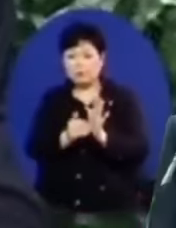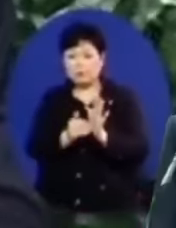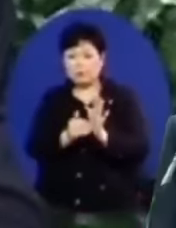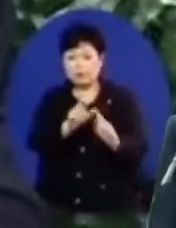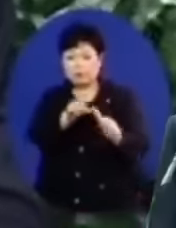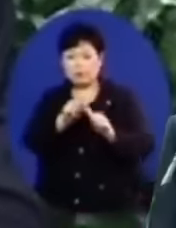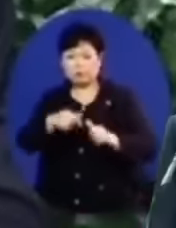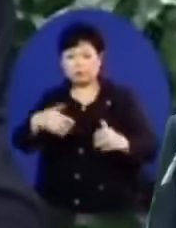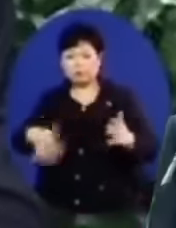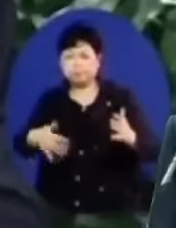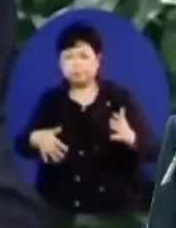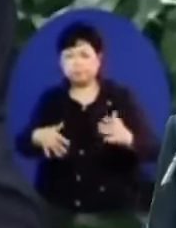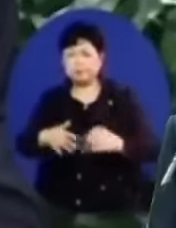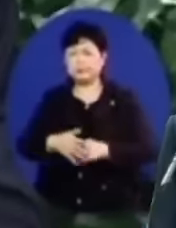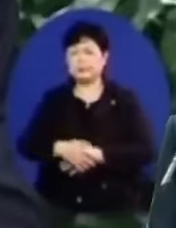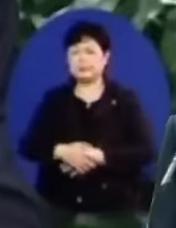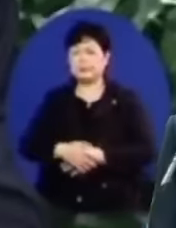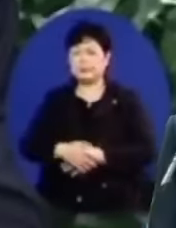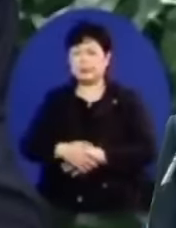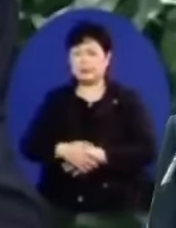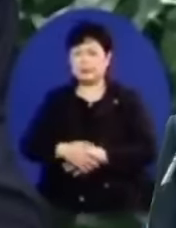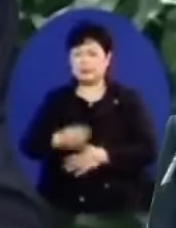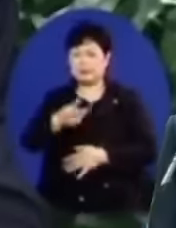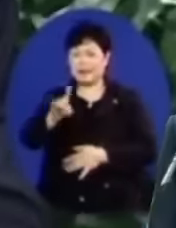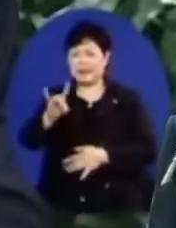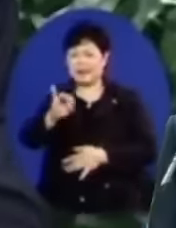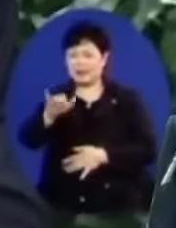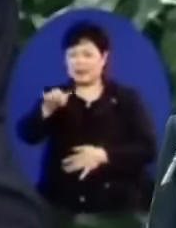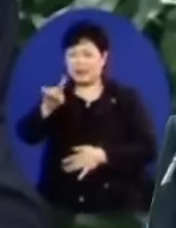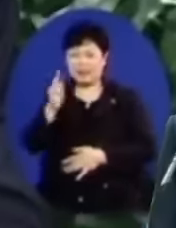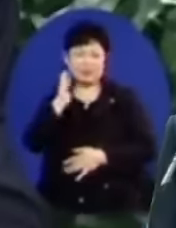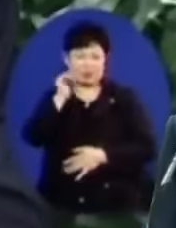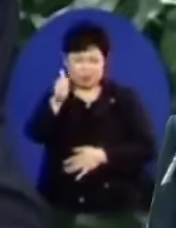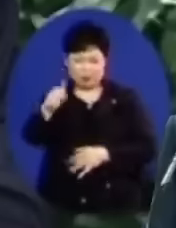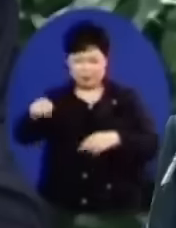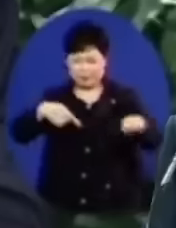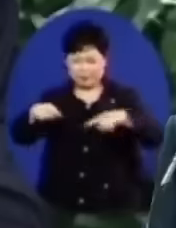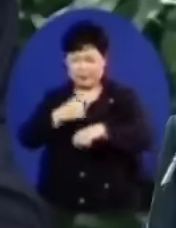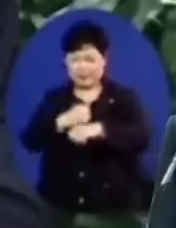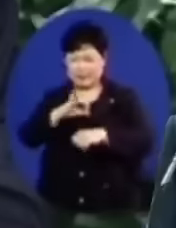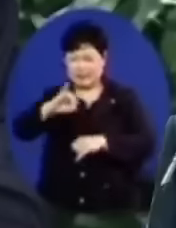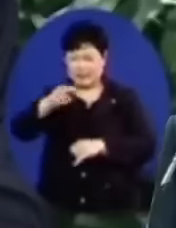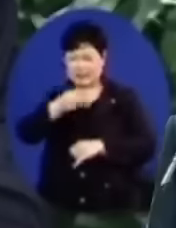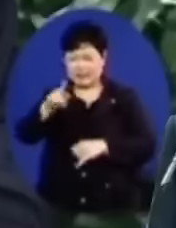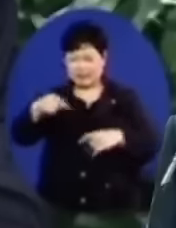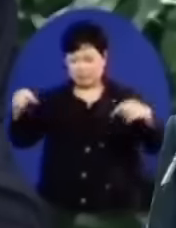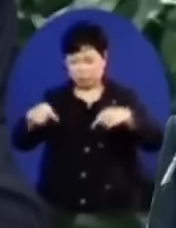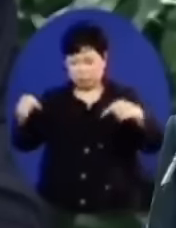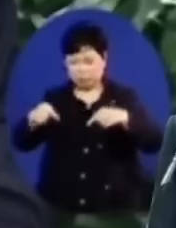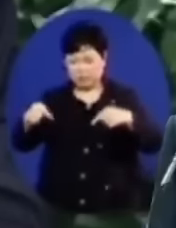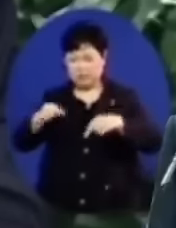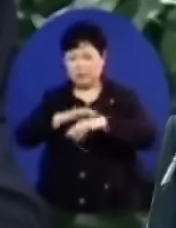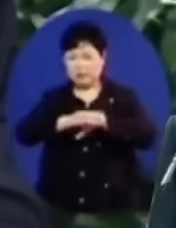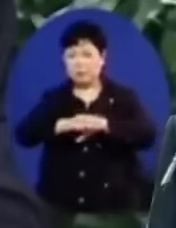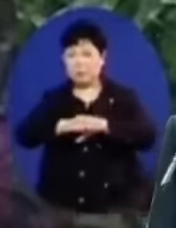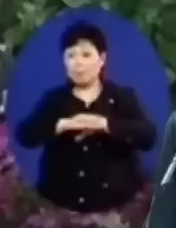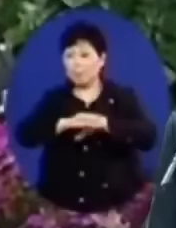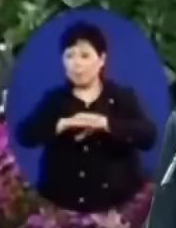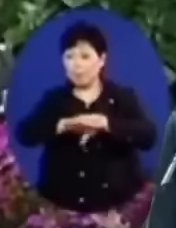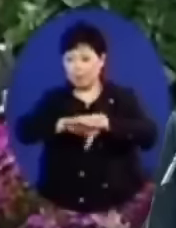구하지 못했었습니다. 그 후 레이건 대통령이 집권하여 이란과 협상해서 해방을 시켰는데